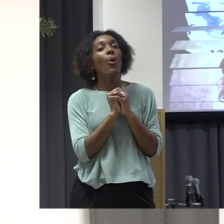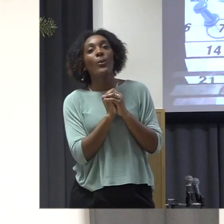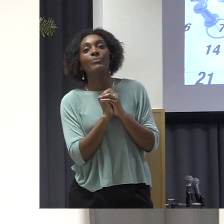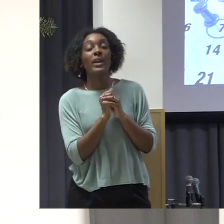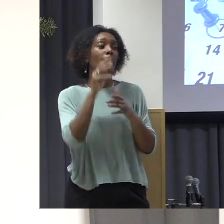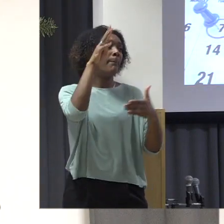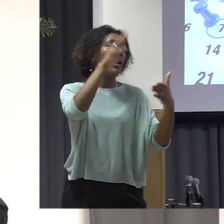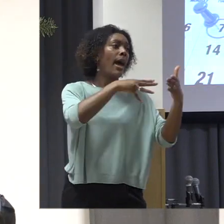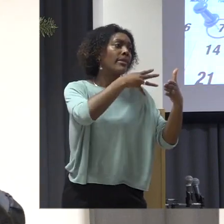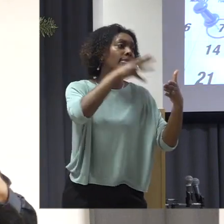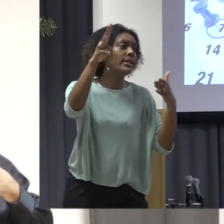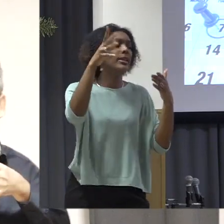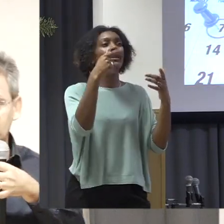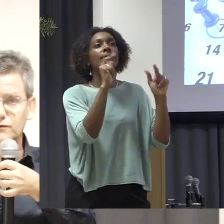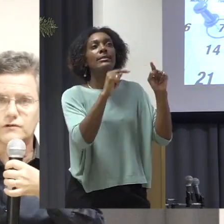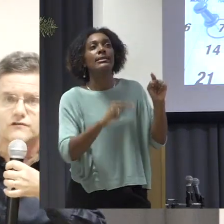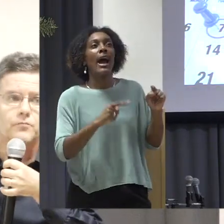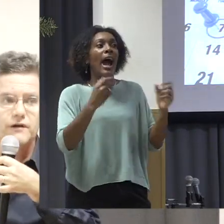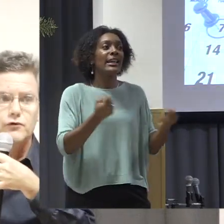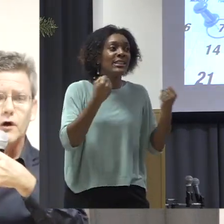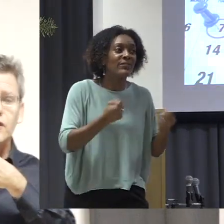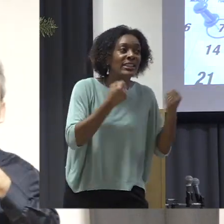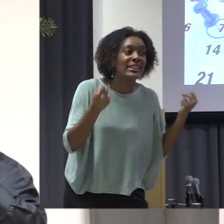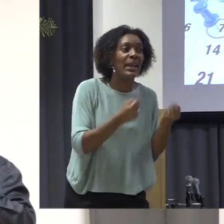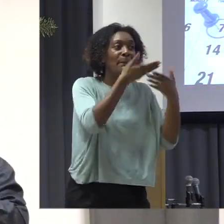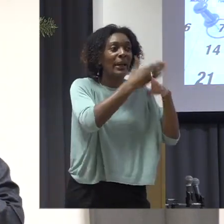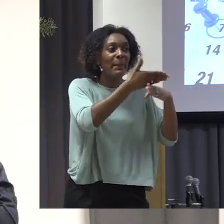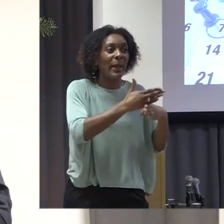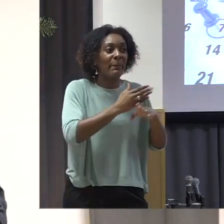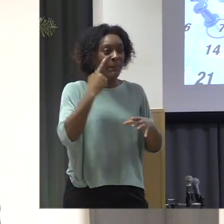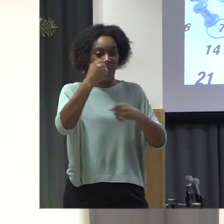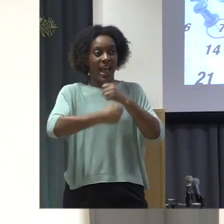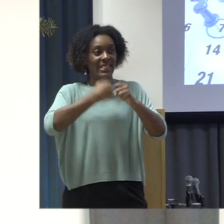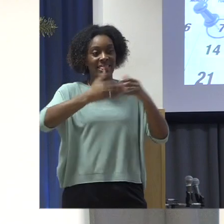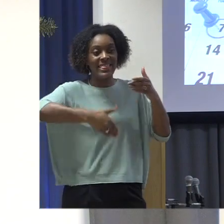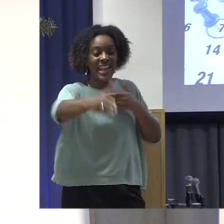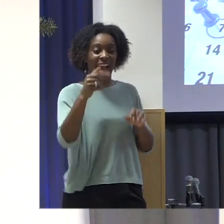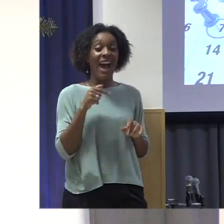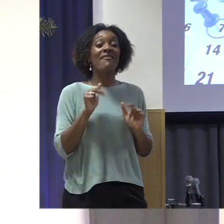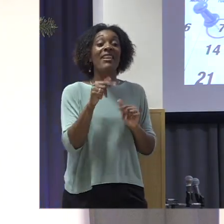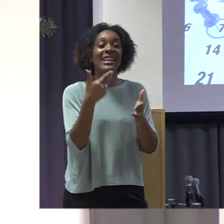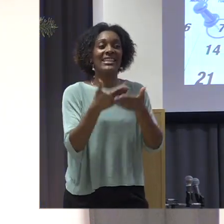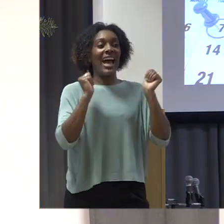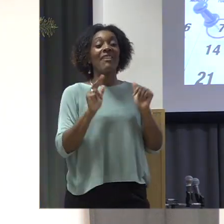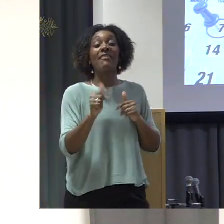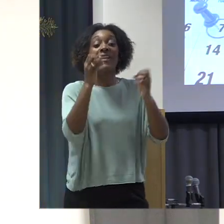de planifications qui sont faites, des actions qui sont prévues tout au long de l'année, qui nous encouragent, qui nous stimulent.